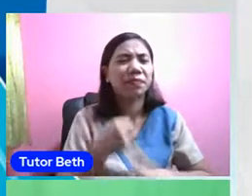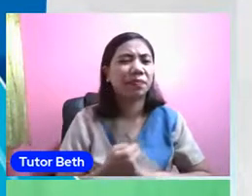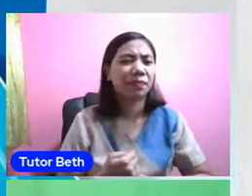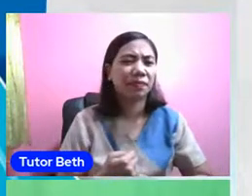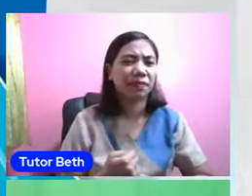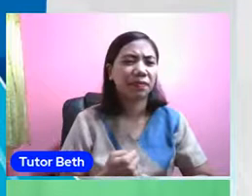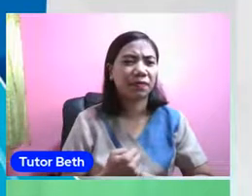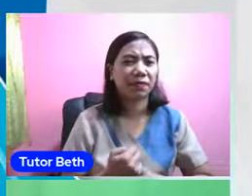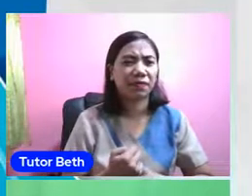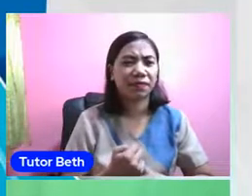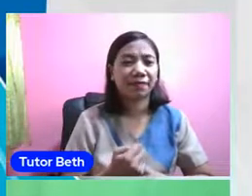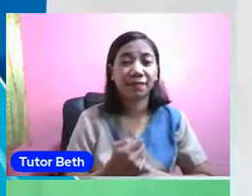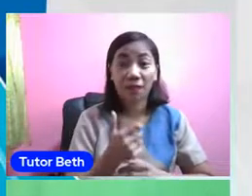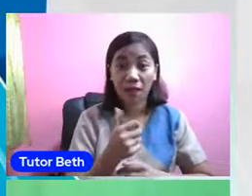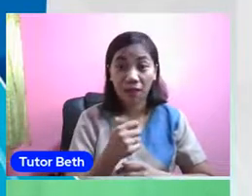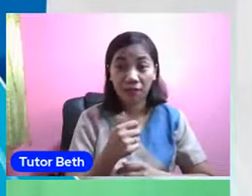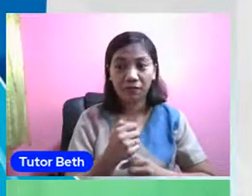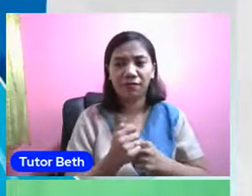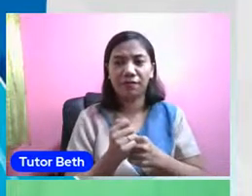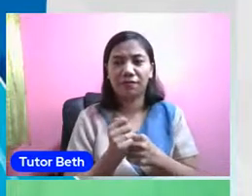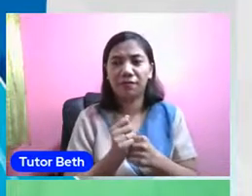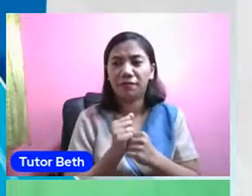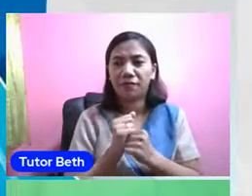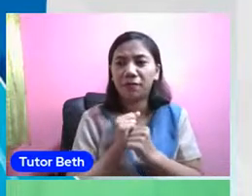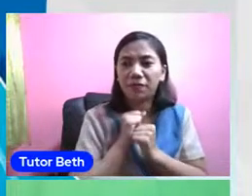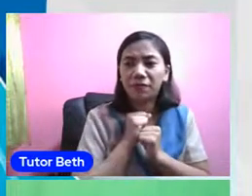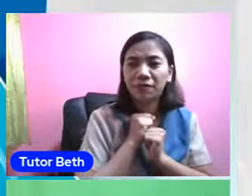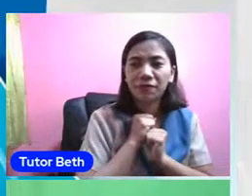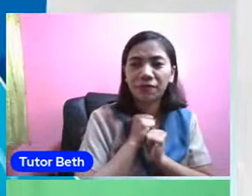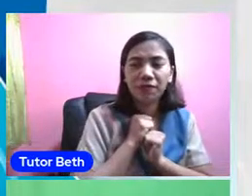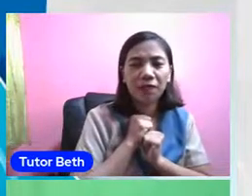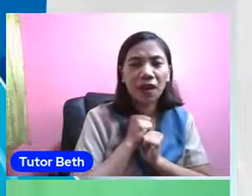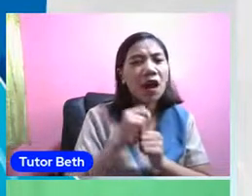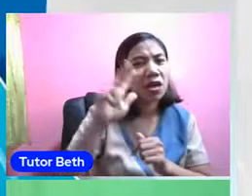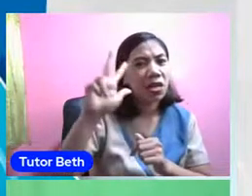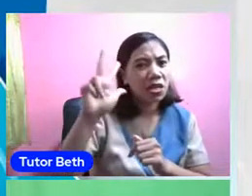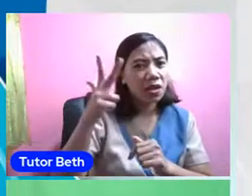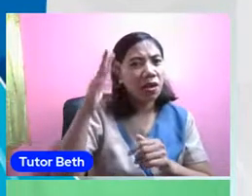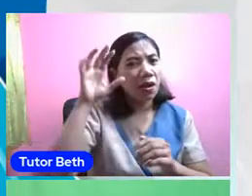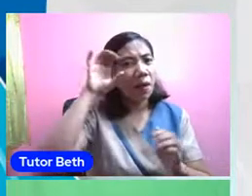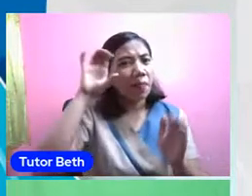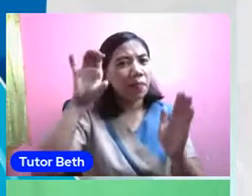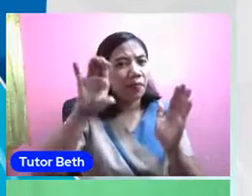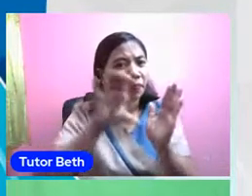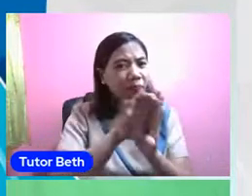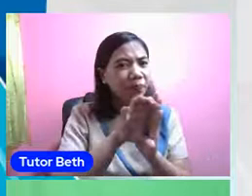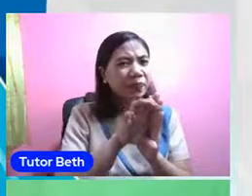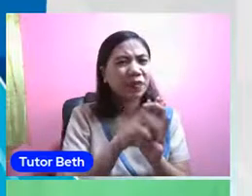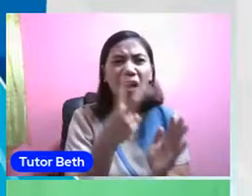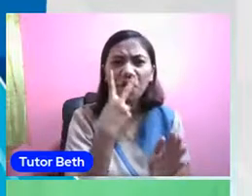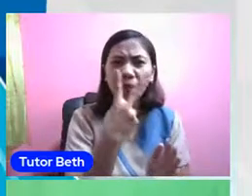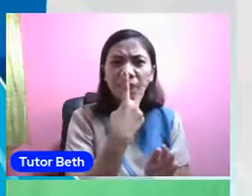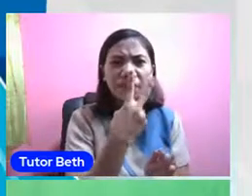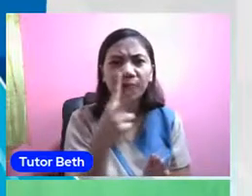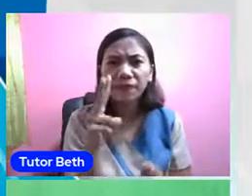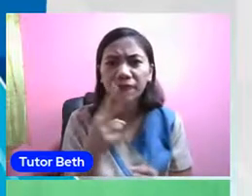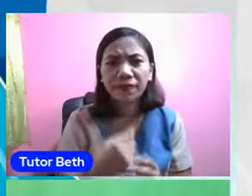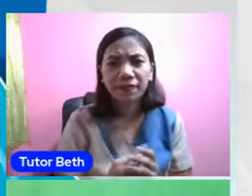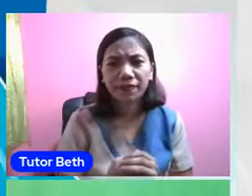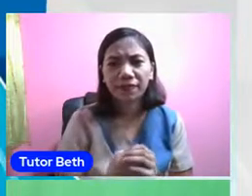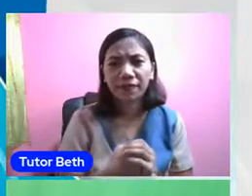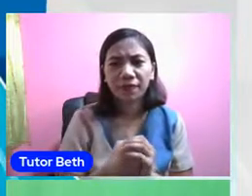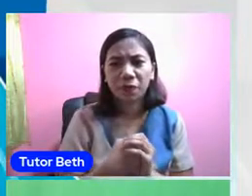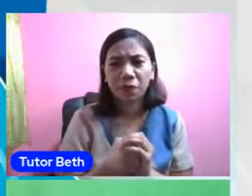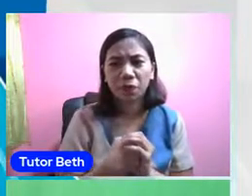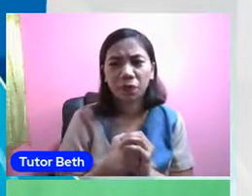Okay, comment down nga kung ano yung napapansin nyo sa pangatlong larawan natin. Okay, may humahabog pang